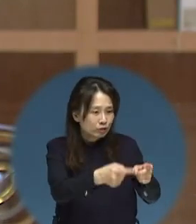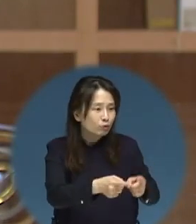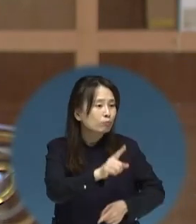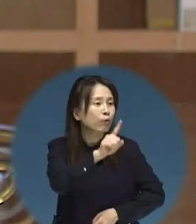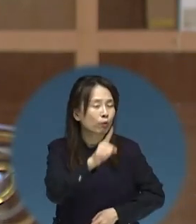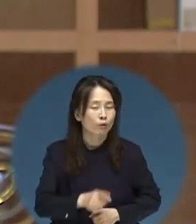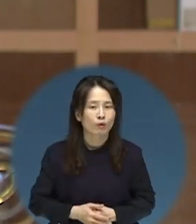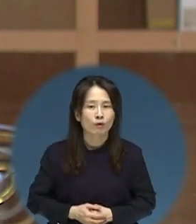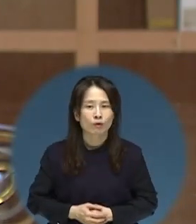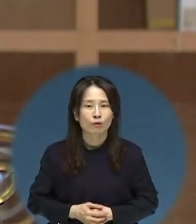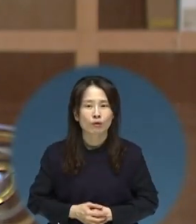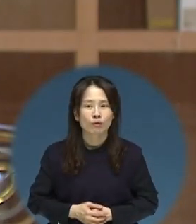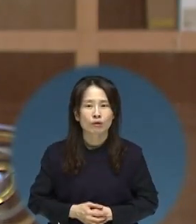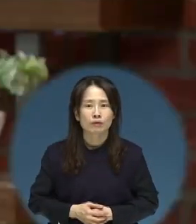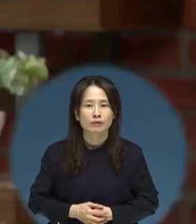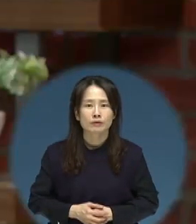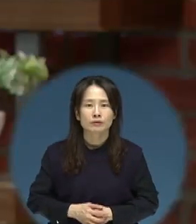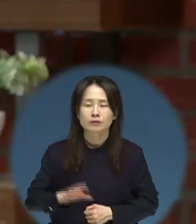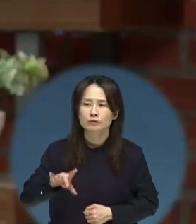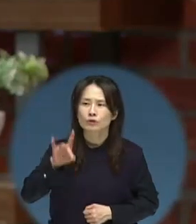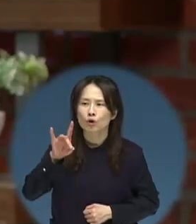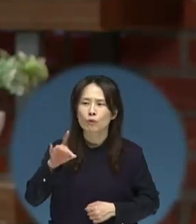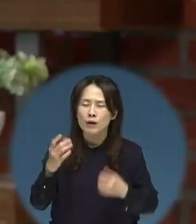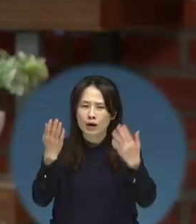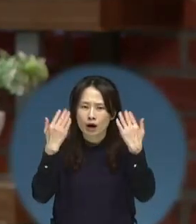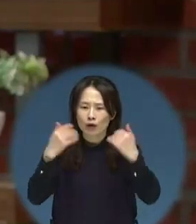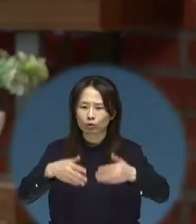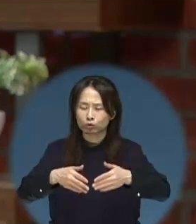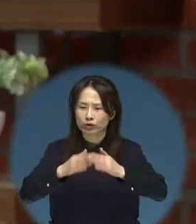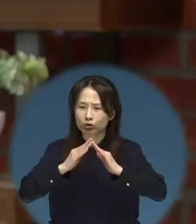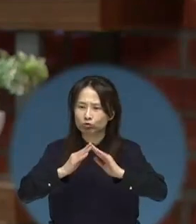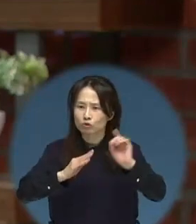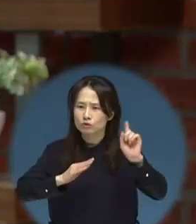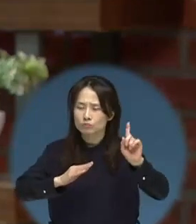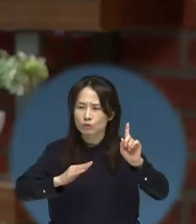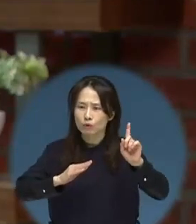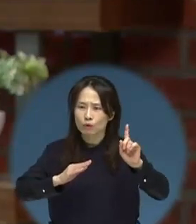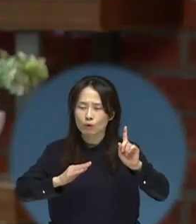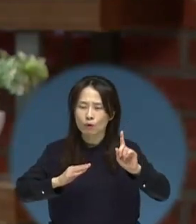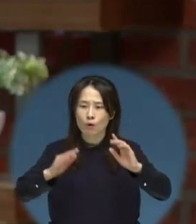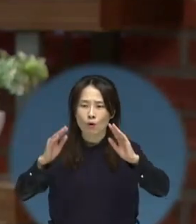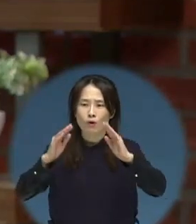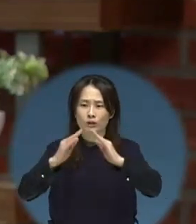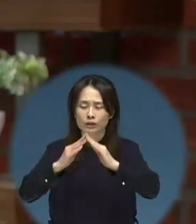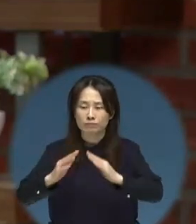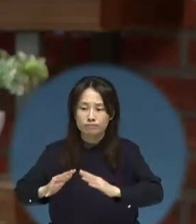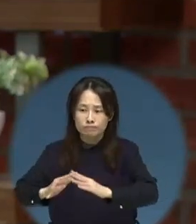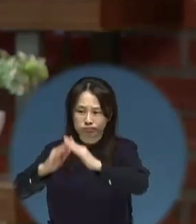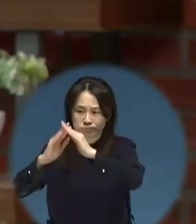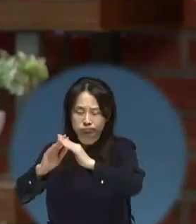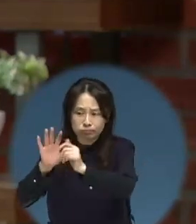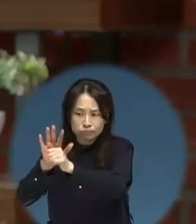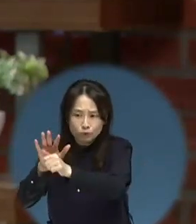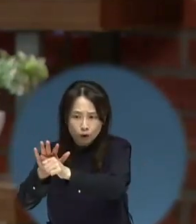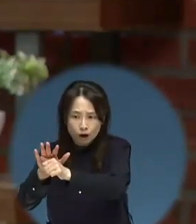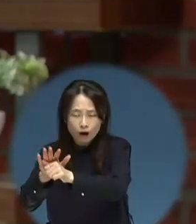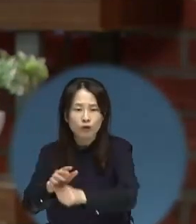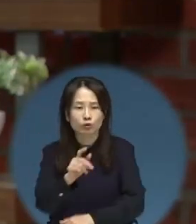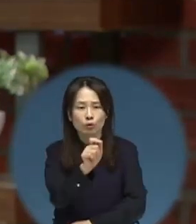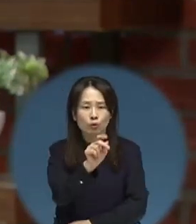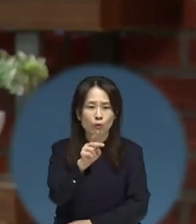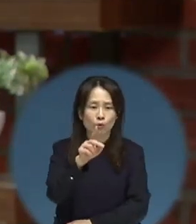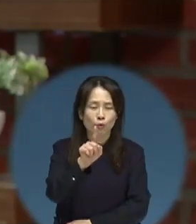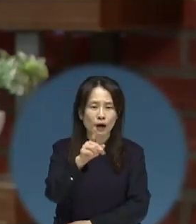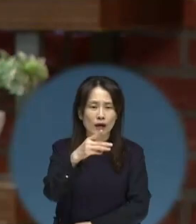어떤 계기예요? 처음 학교는 역시나 이제 집을 지어주고 스리랑카나 이런 데 집을 지어주고 과테말라에